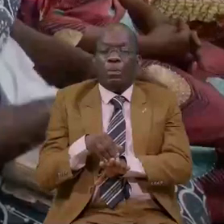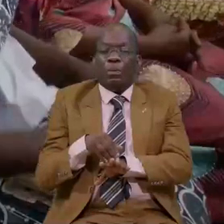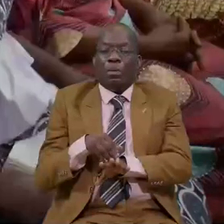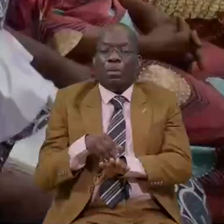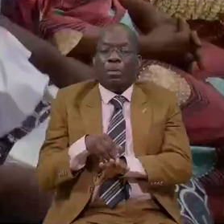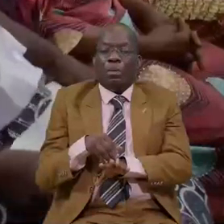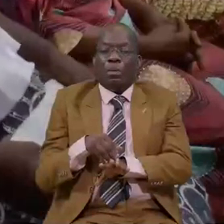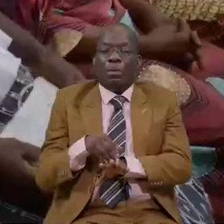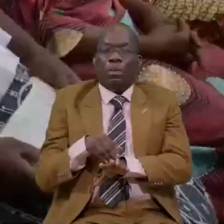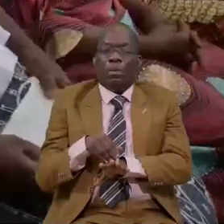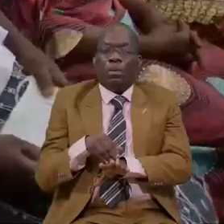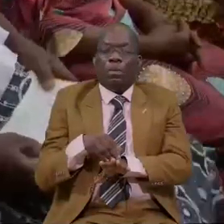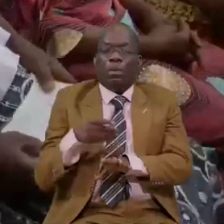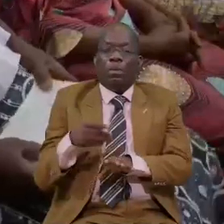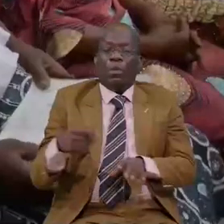Voyons.